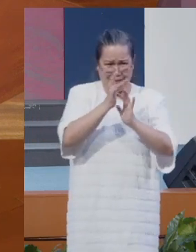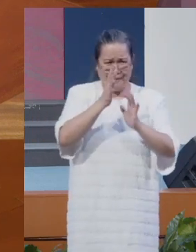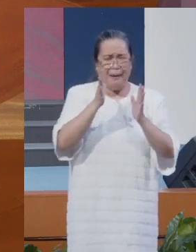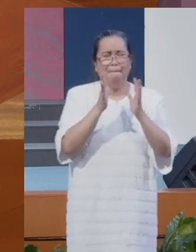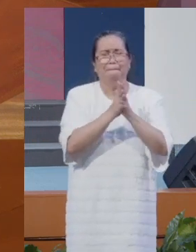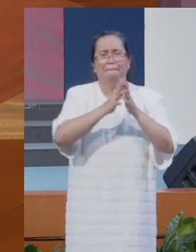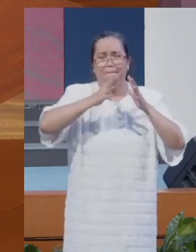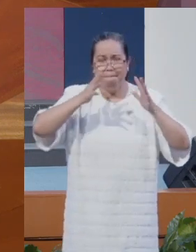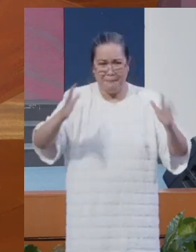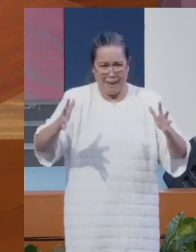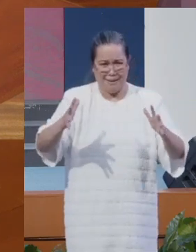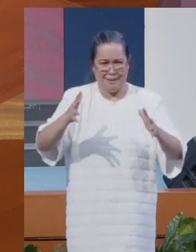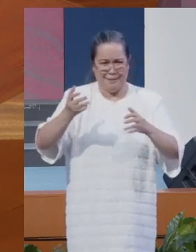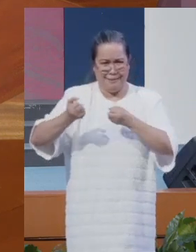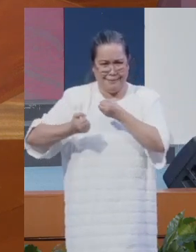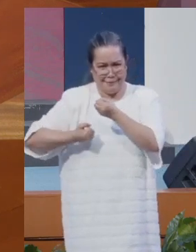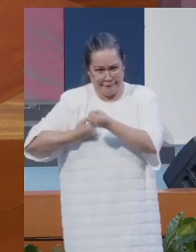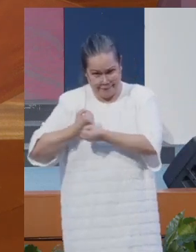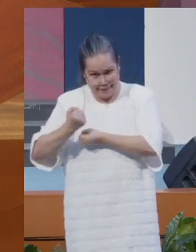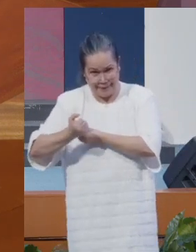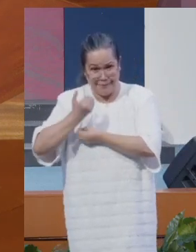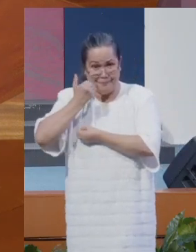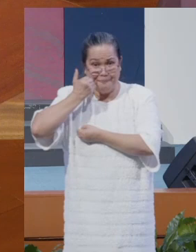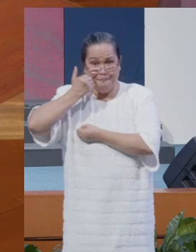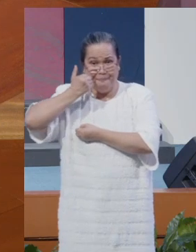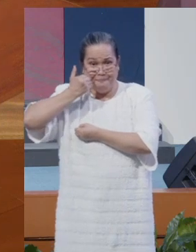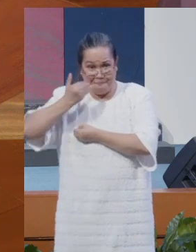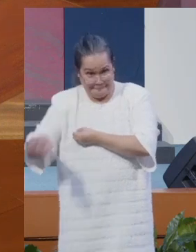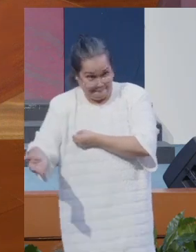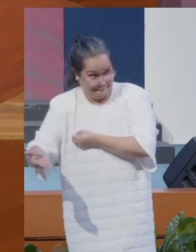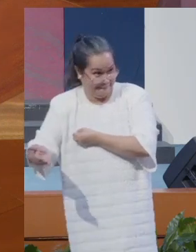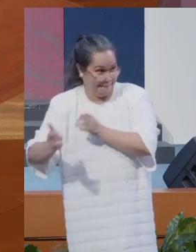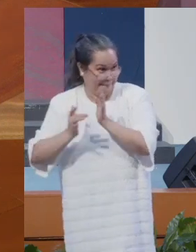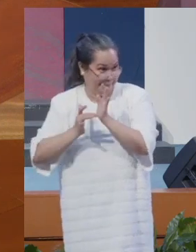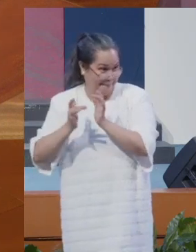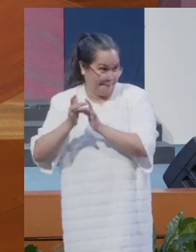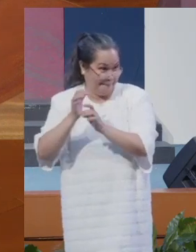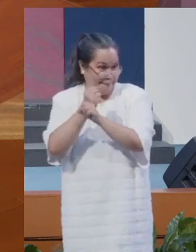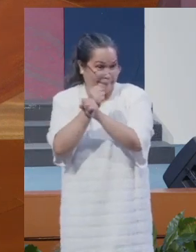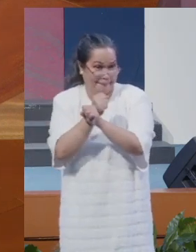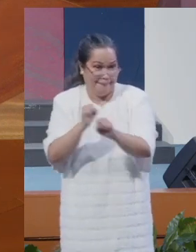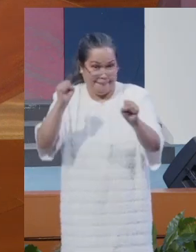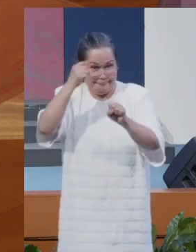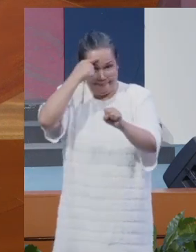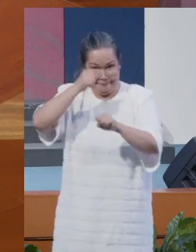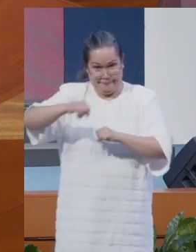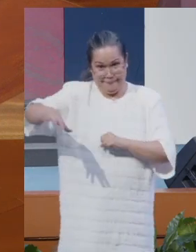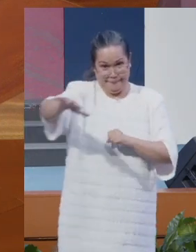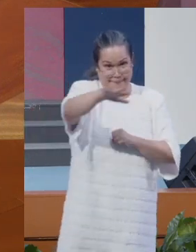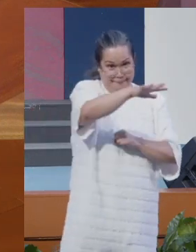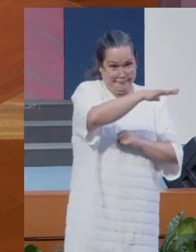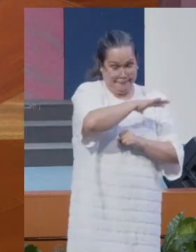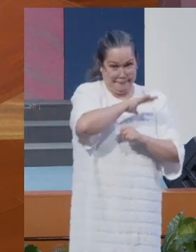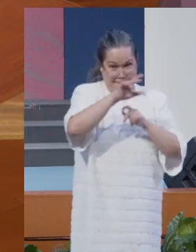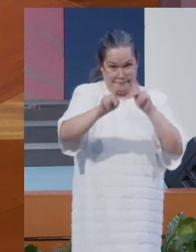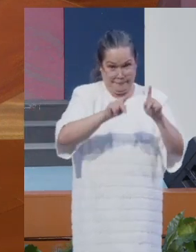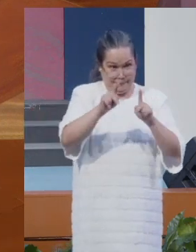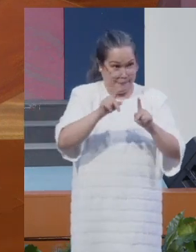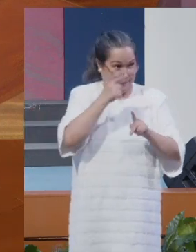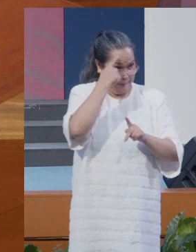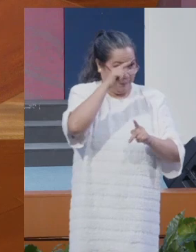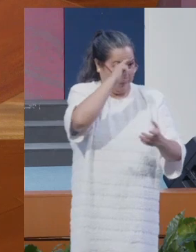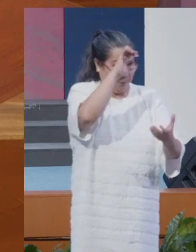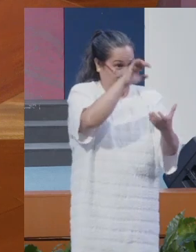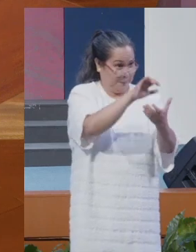sukdulan din na sakripisyo ang kailangan niyang danasin upang makamit ito para sa lahat ng mananampalataya